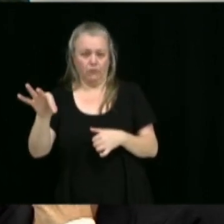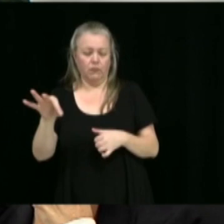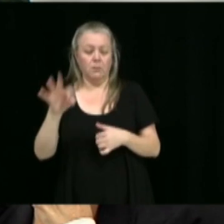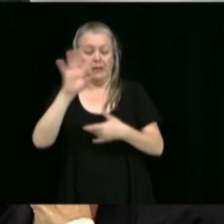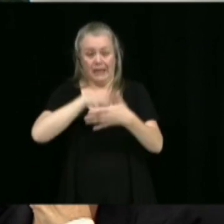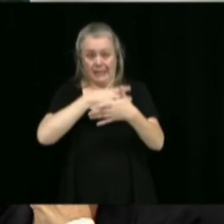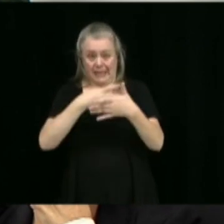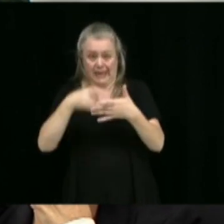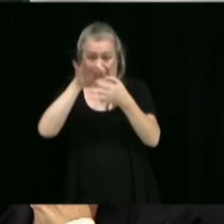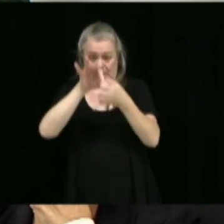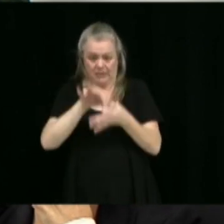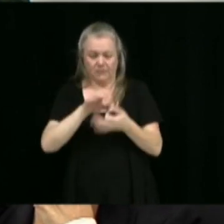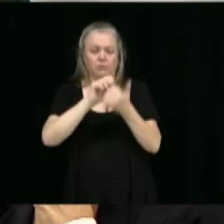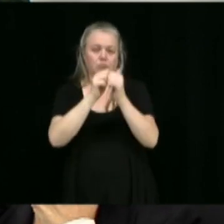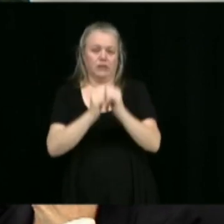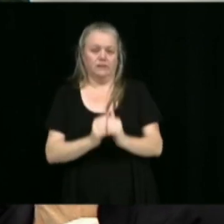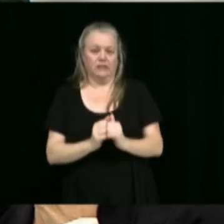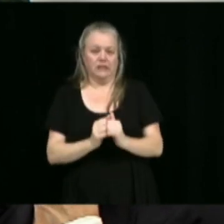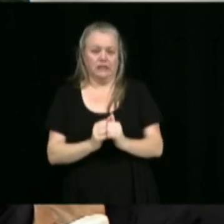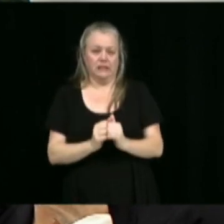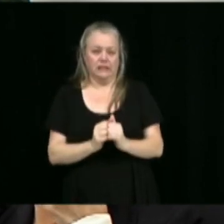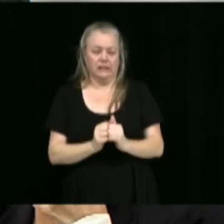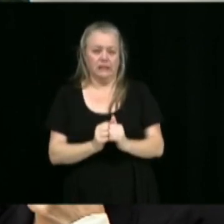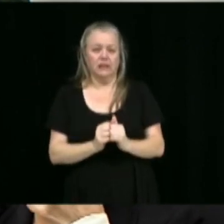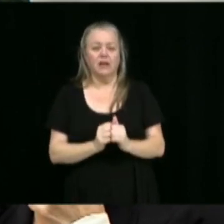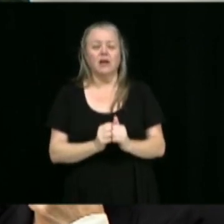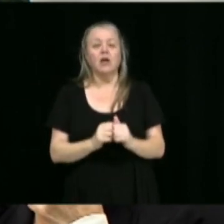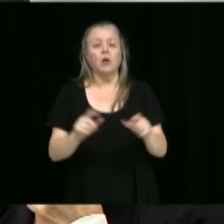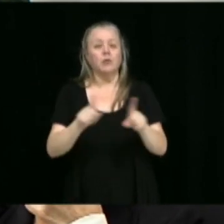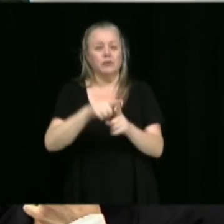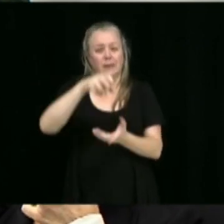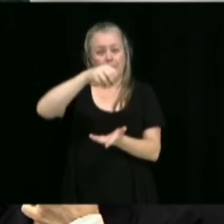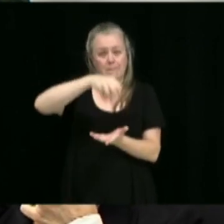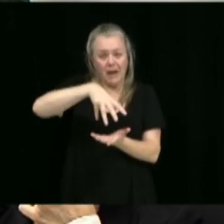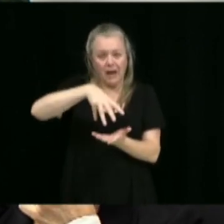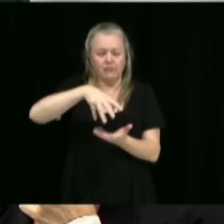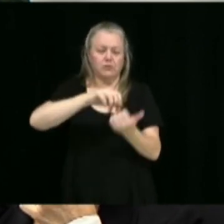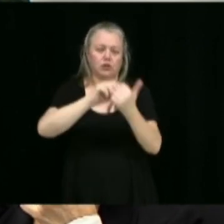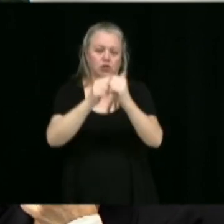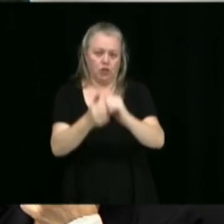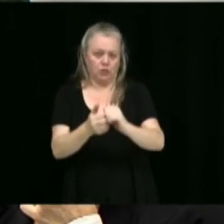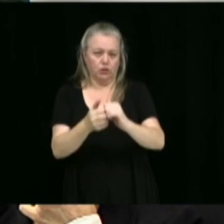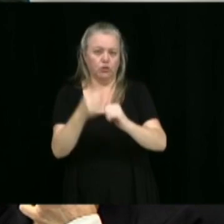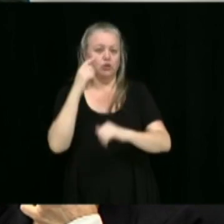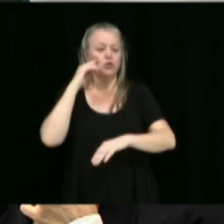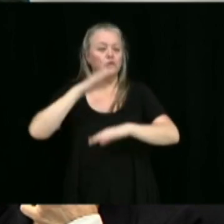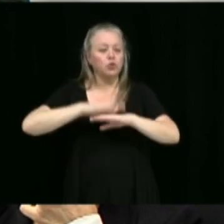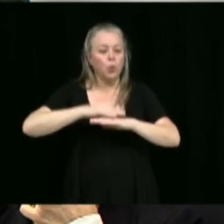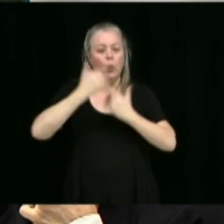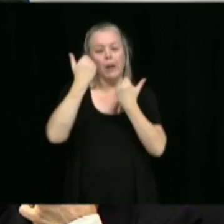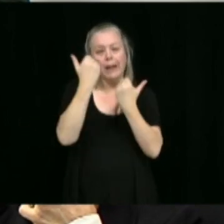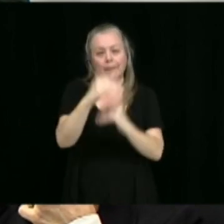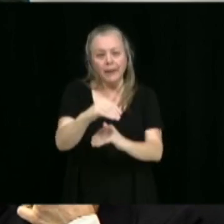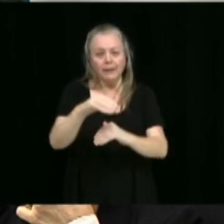spécification de la zone H-158 et les plans des contraintes anthropiques et naturelles.